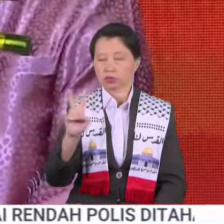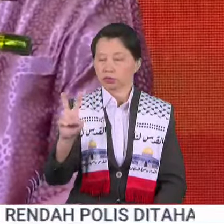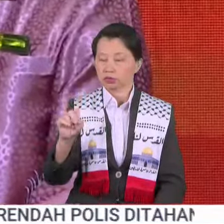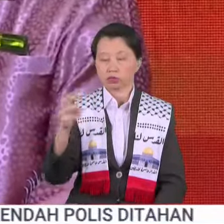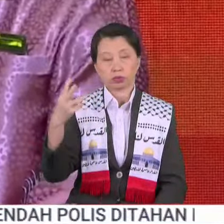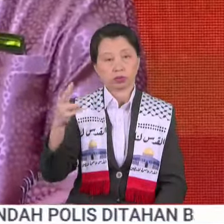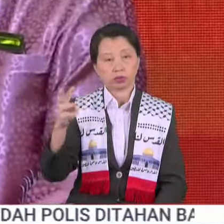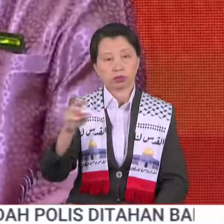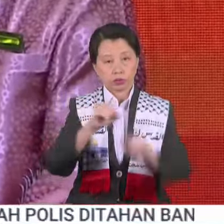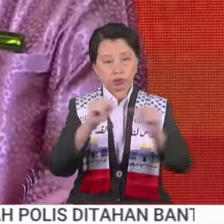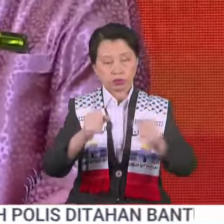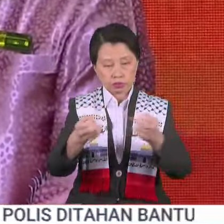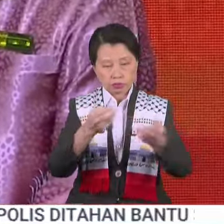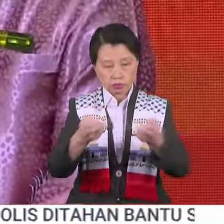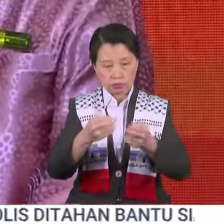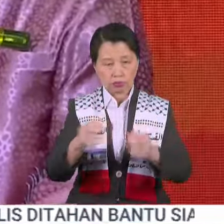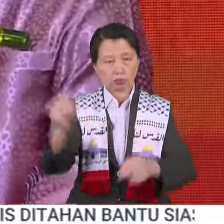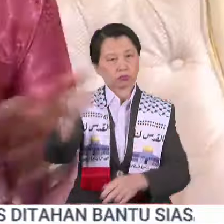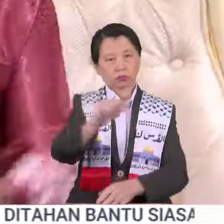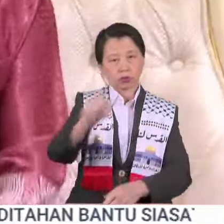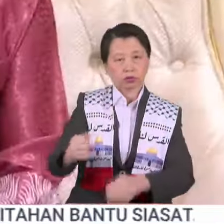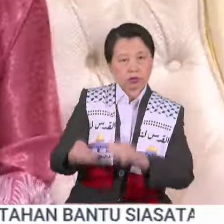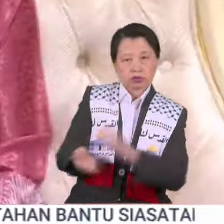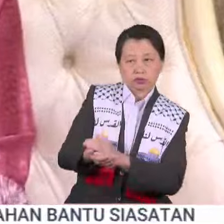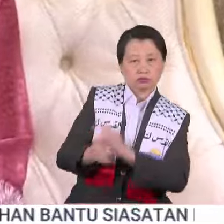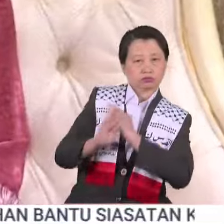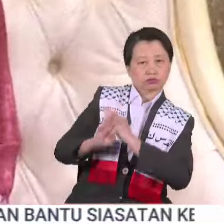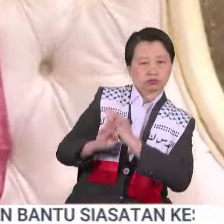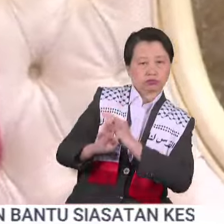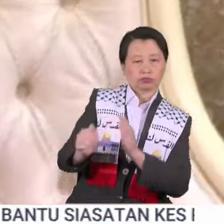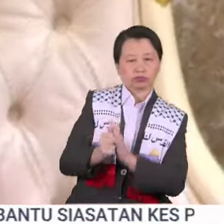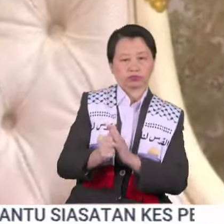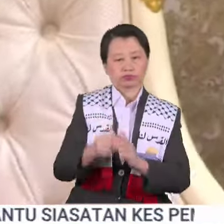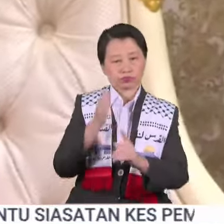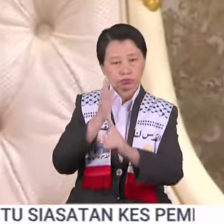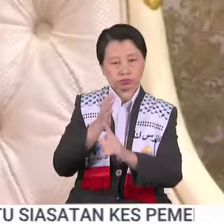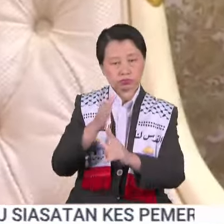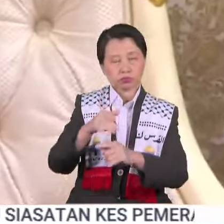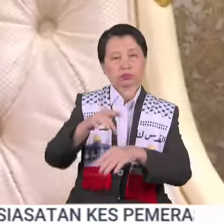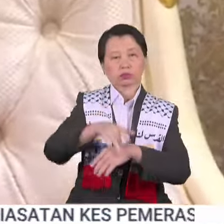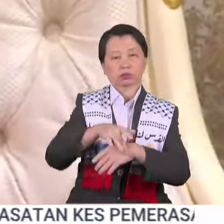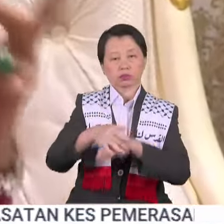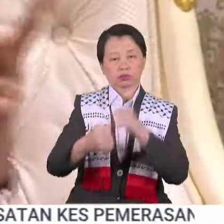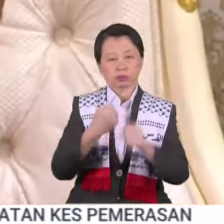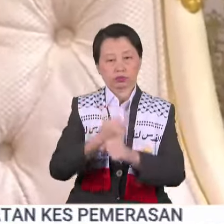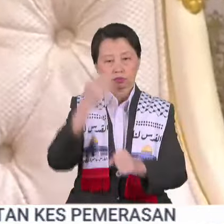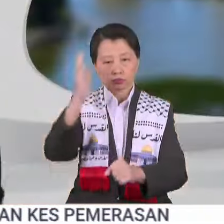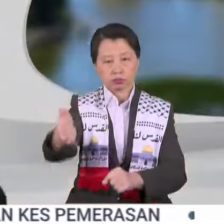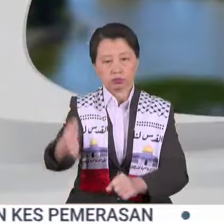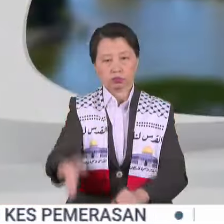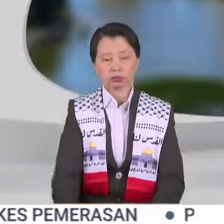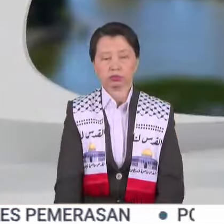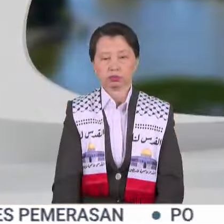37001-2016 Sistem Pengurusan Anti Rasuah. Sasaran pensijilan pada awal tahun depan.